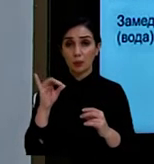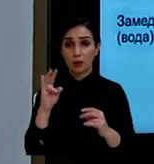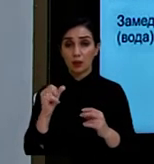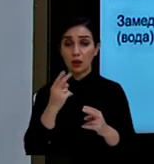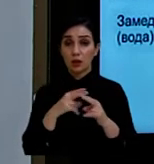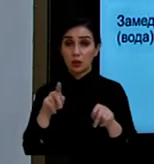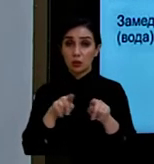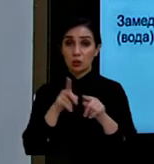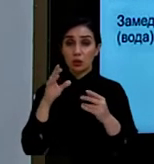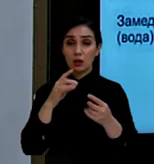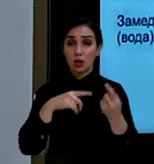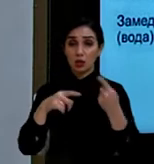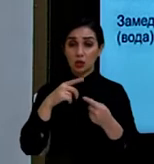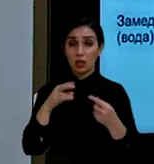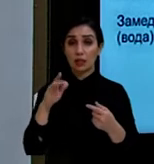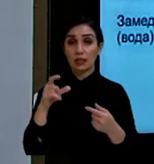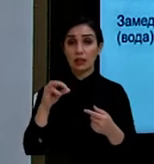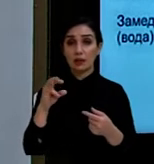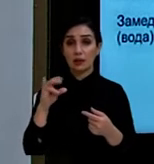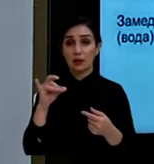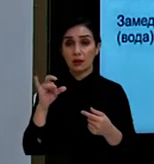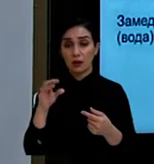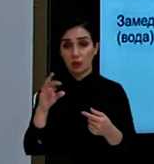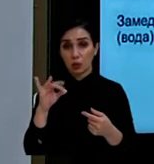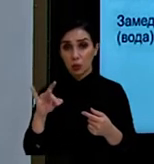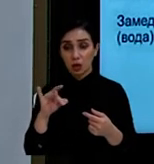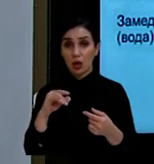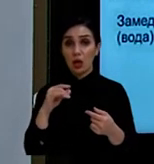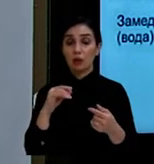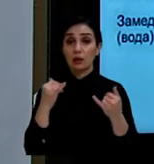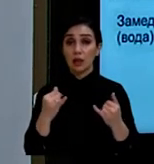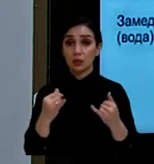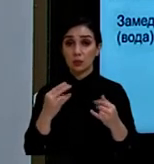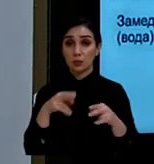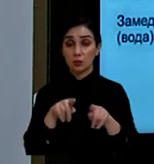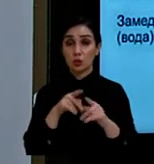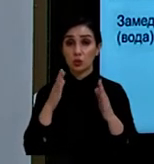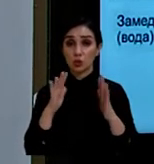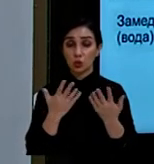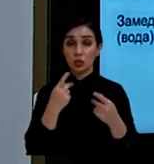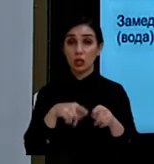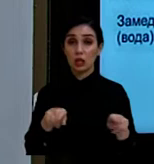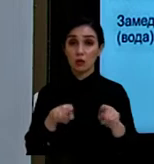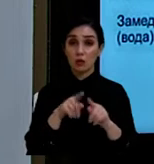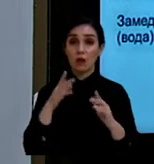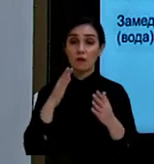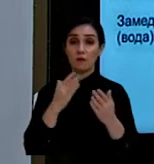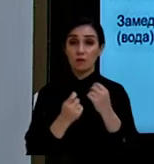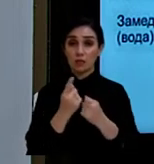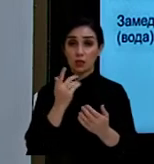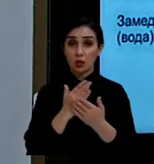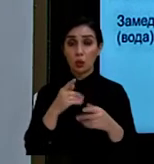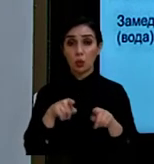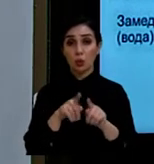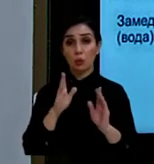эта турбина вращает генератор, в данном случае ротор генератора, и возникает, это